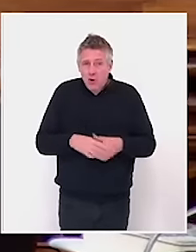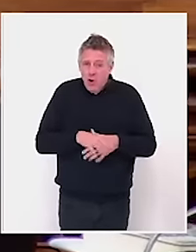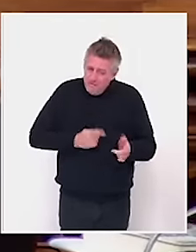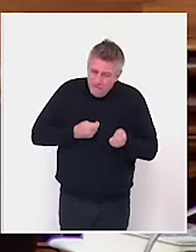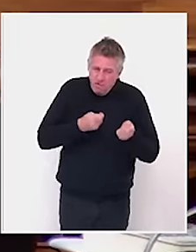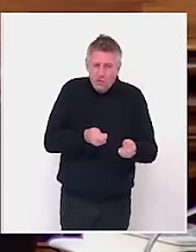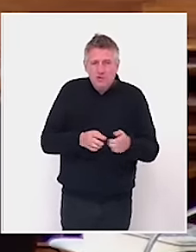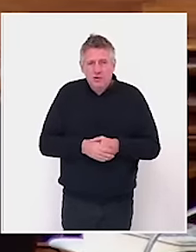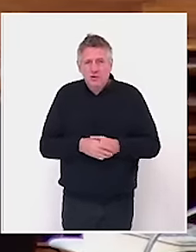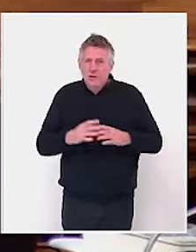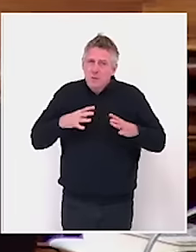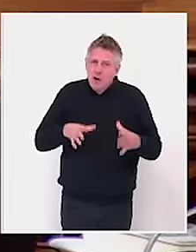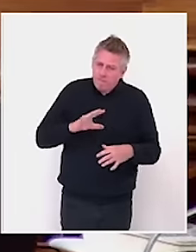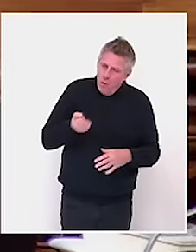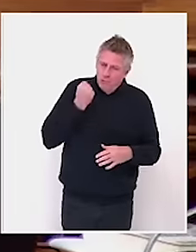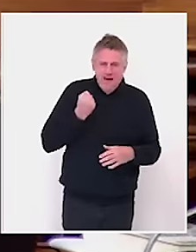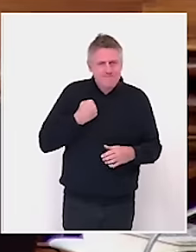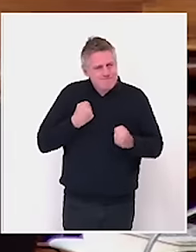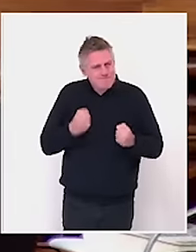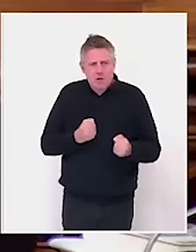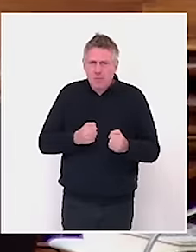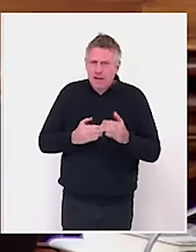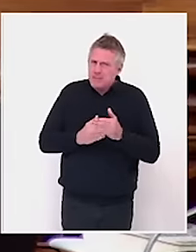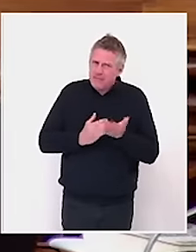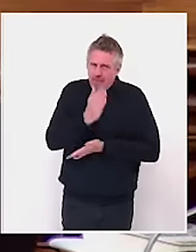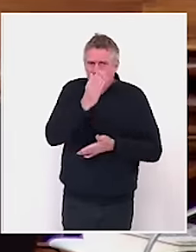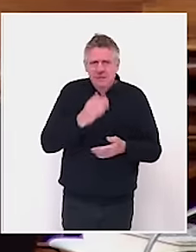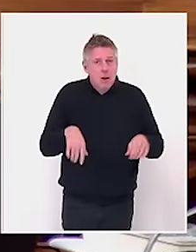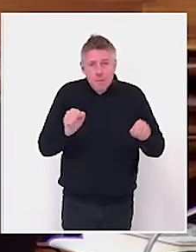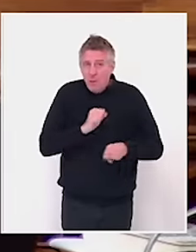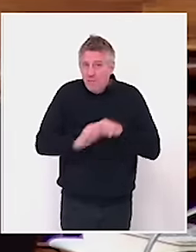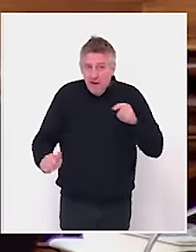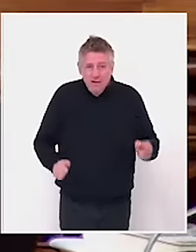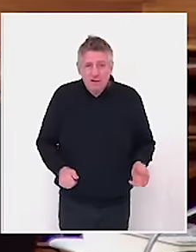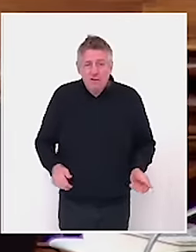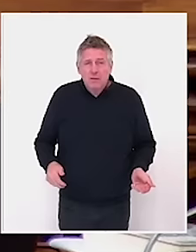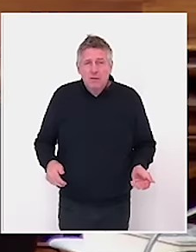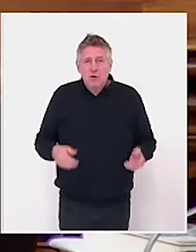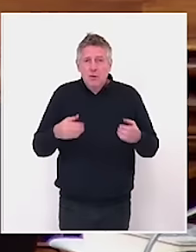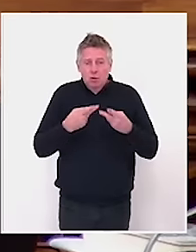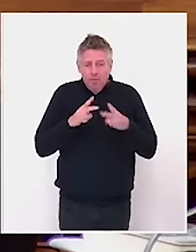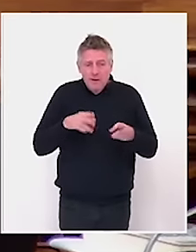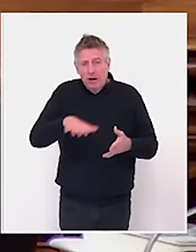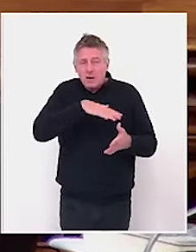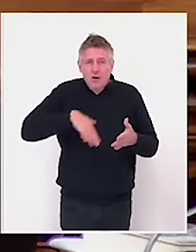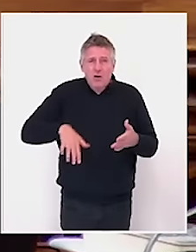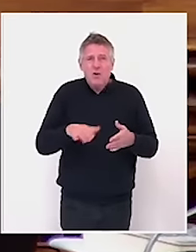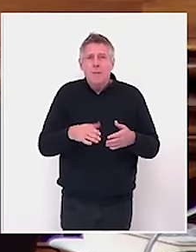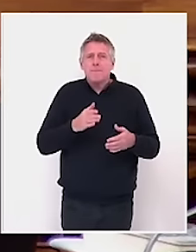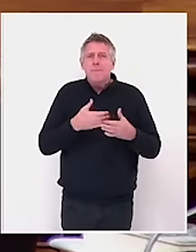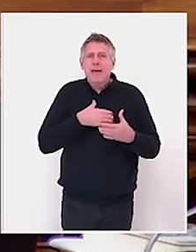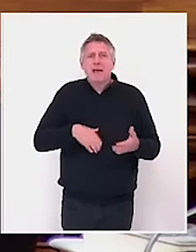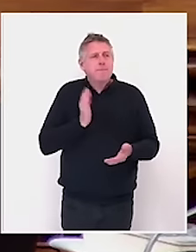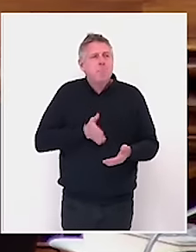choses par un acte volontariste et en dépassant des fois des limites, c'est possible. Rien n'empêche aujourd'hui les collectivités locales, surtout qu'aujourd'hui la mairie de Bordeaux est